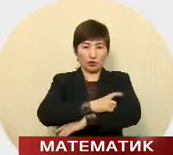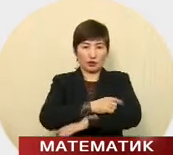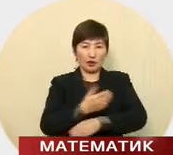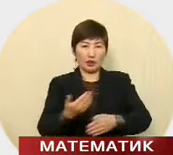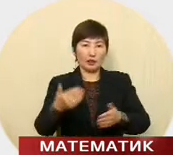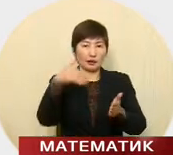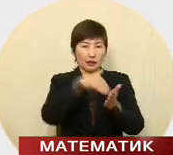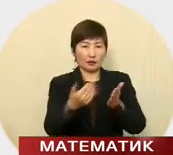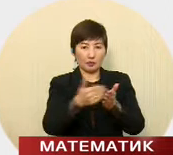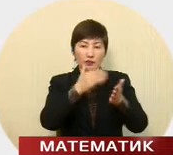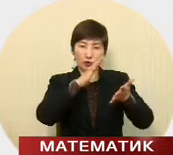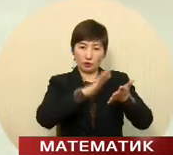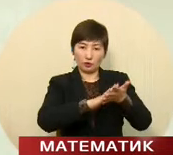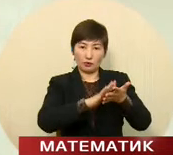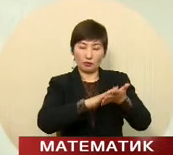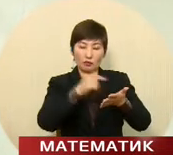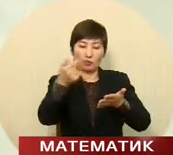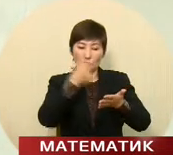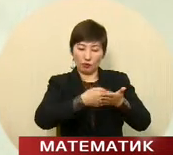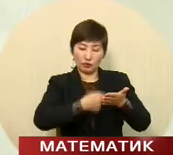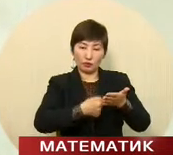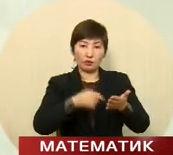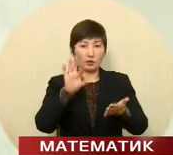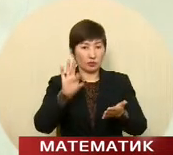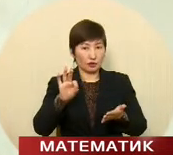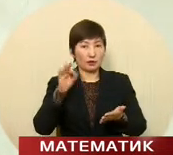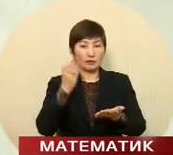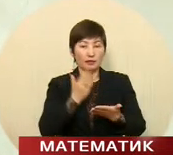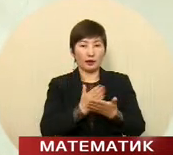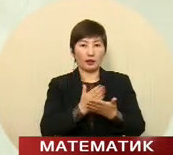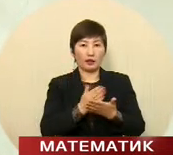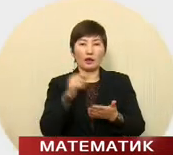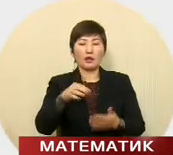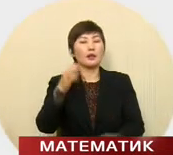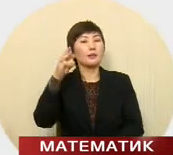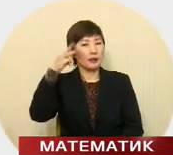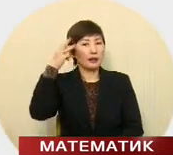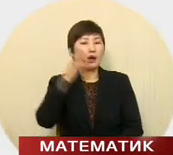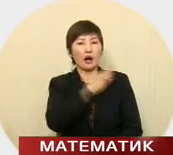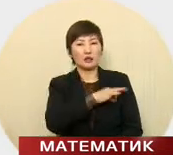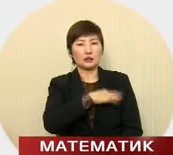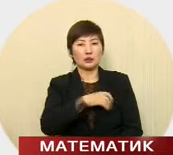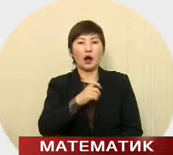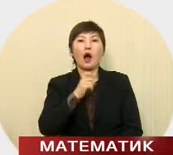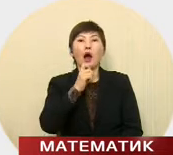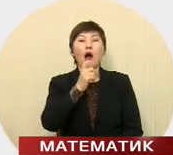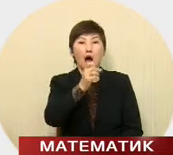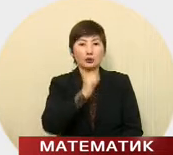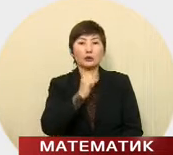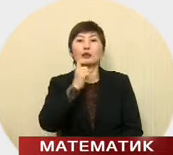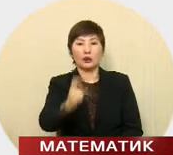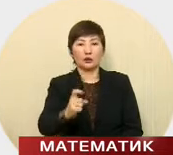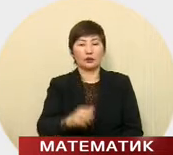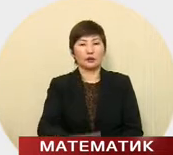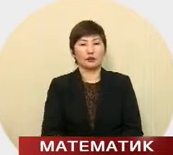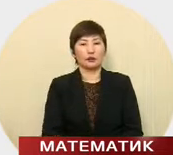дээр өгөгдлийг бүртгэх тухай авч үзсэн байгаа. За тэгэхээр энэ мэдлэгээ ашиглаа бүгдээрээ дараах асуултанд хариулъя. За